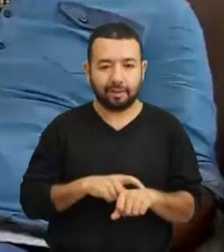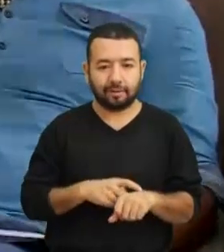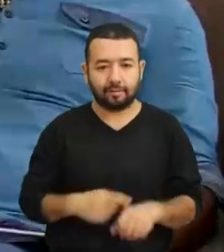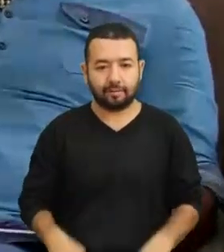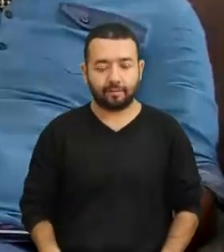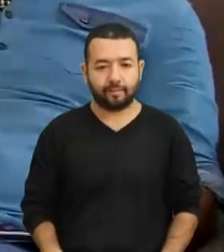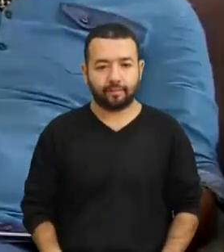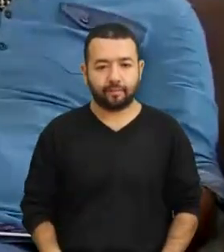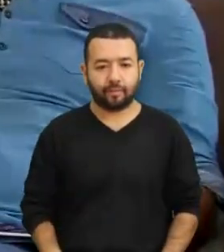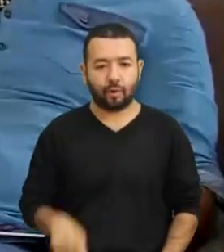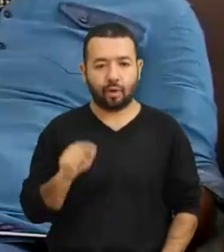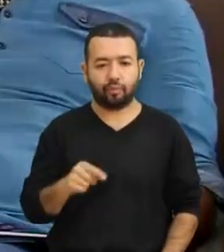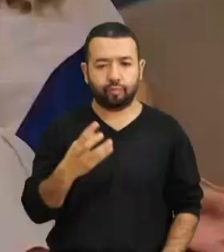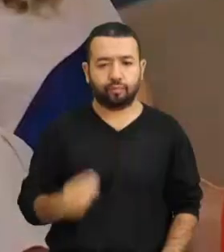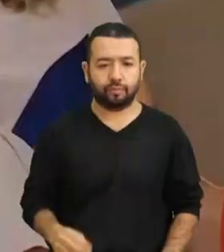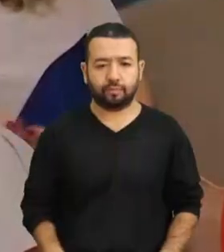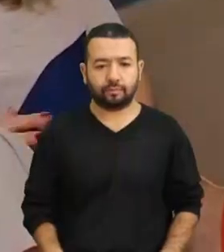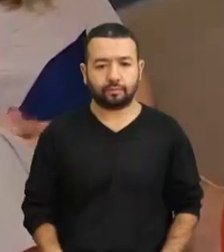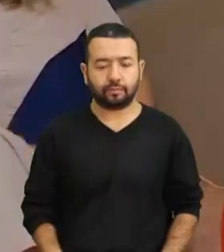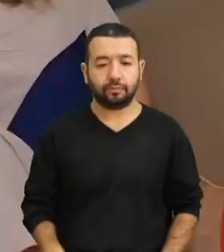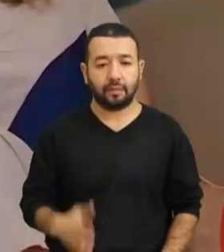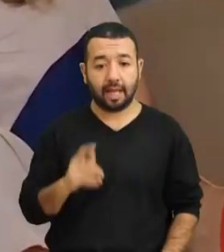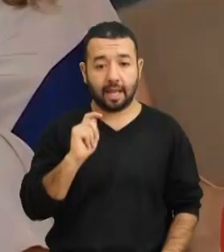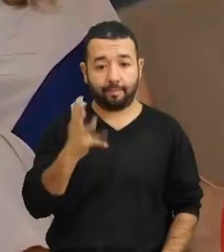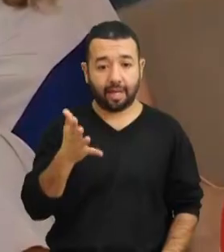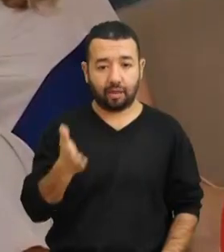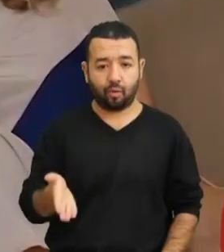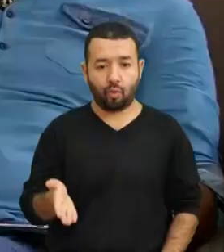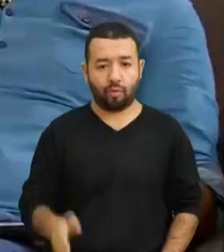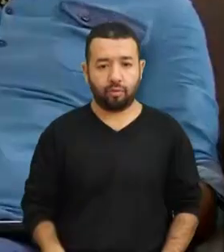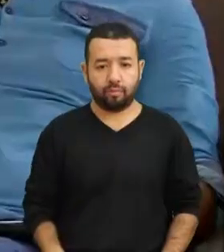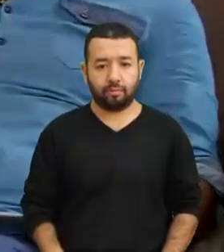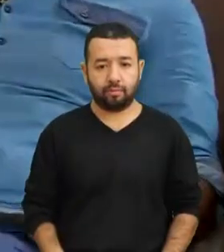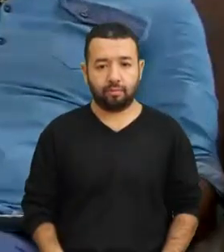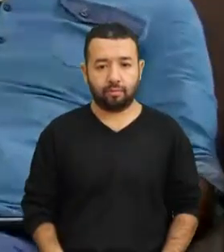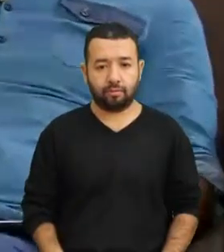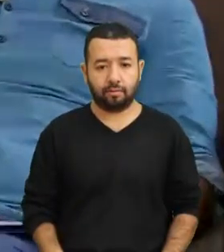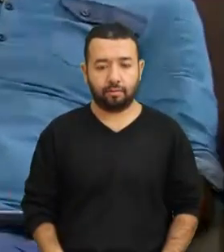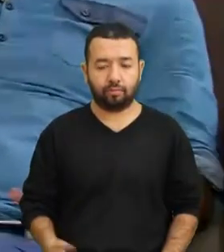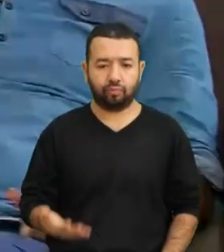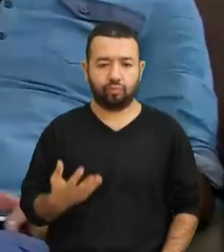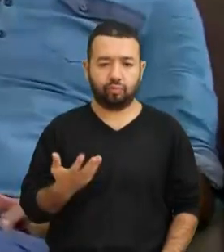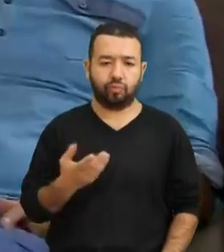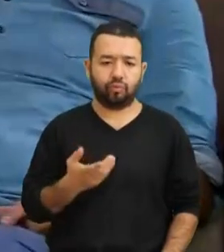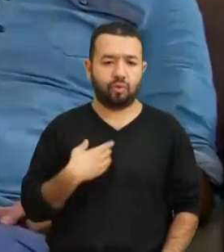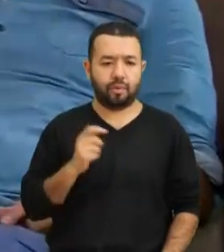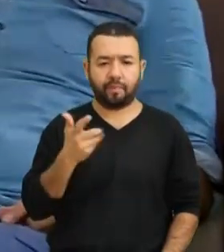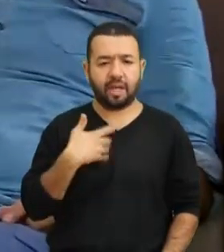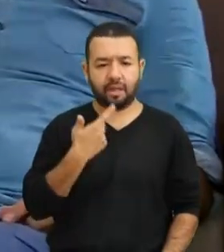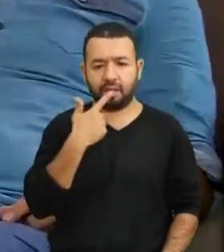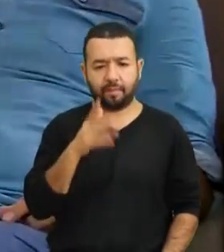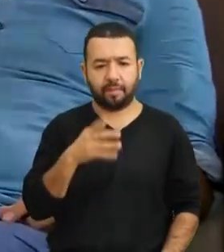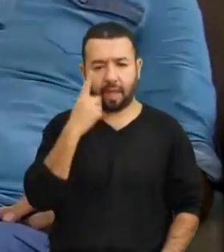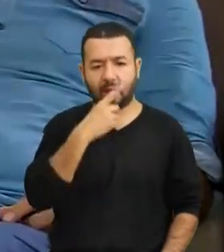taşlı davetiyeyi seçti. Bu olsun. Ha, en pahalısı diyorsun yani. Ay yok canım, ne ilgisi var